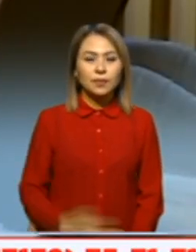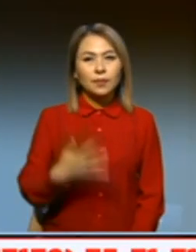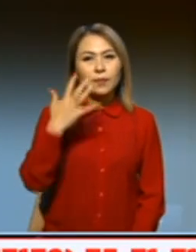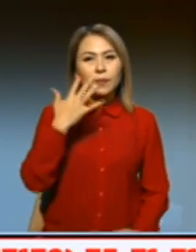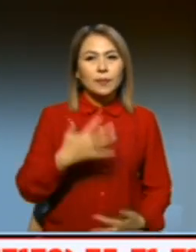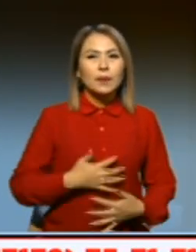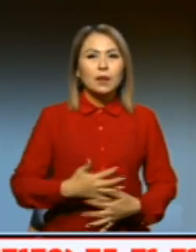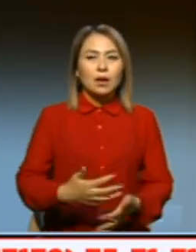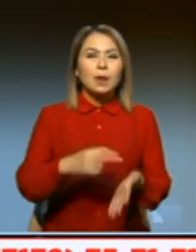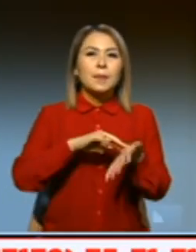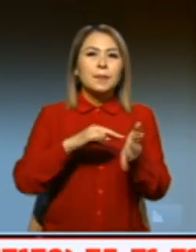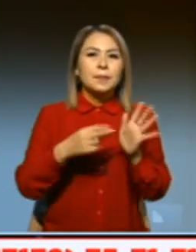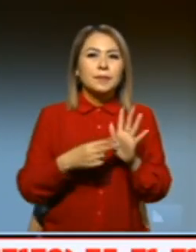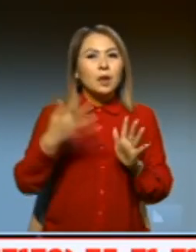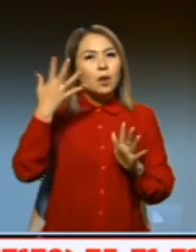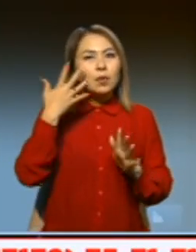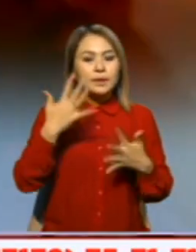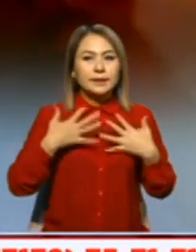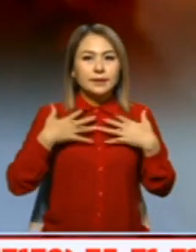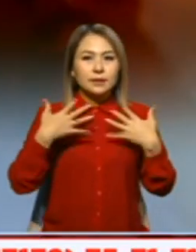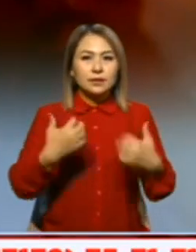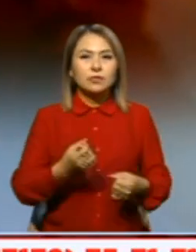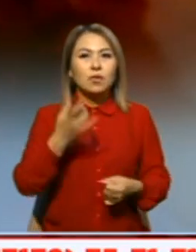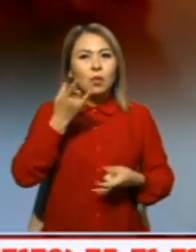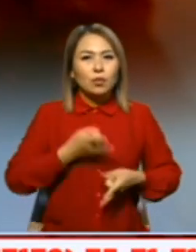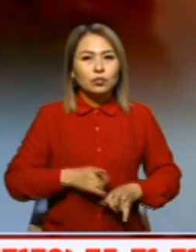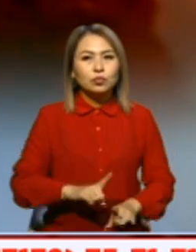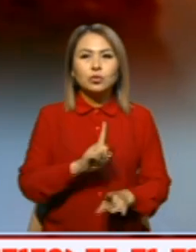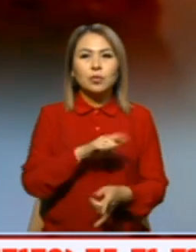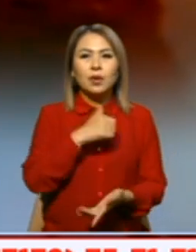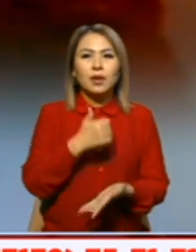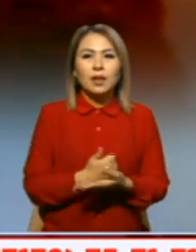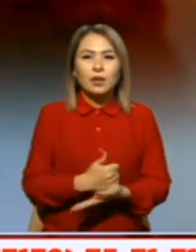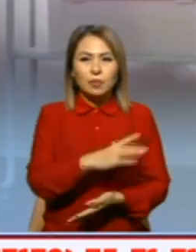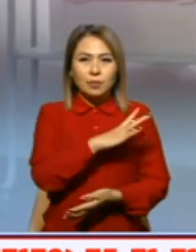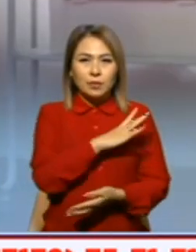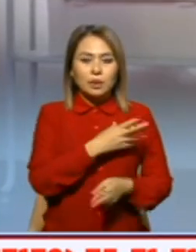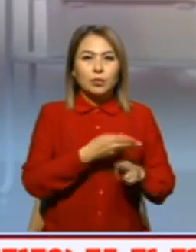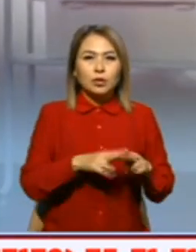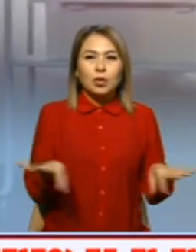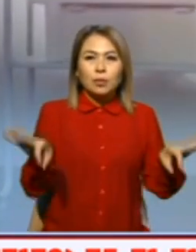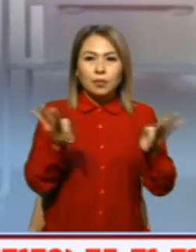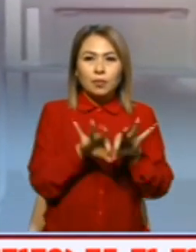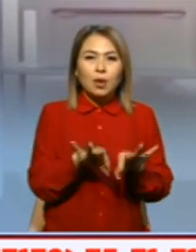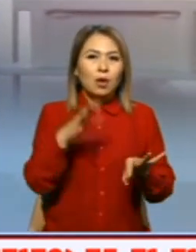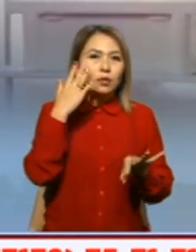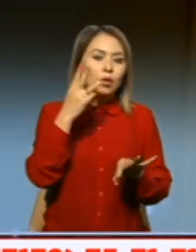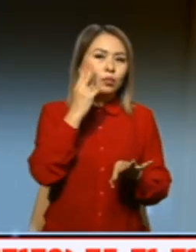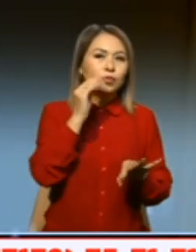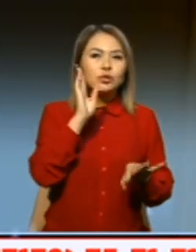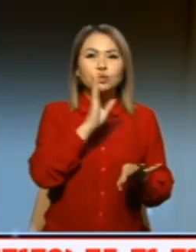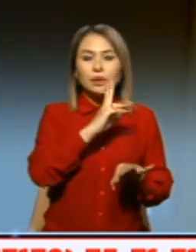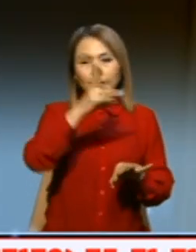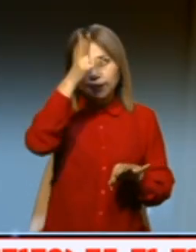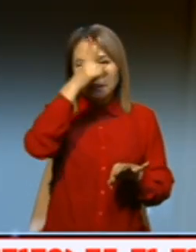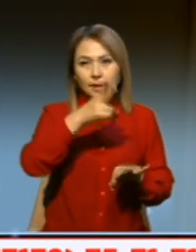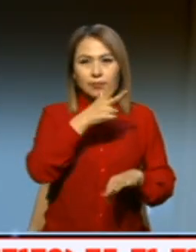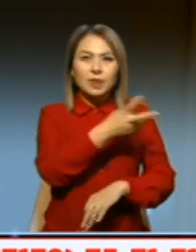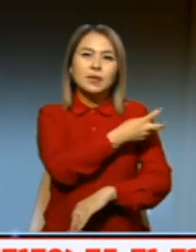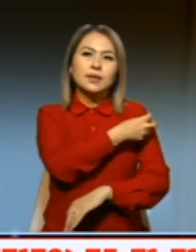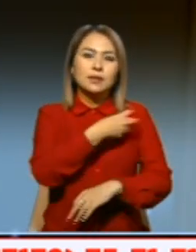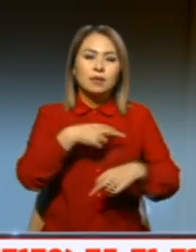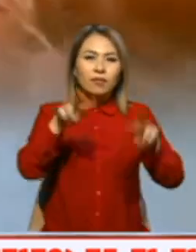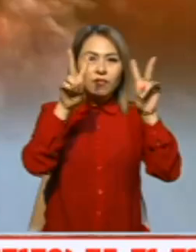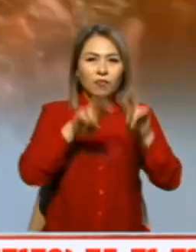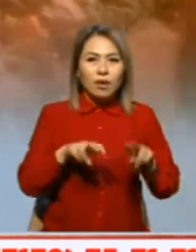Жүктілікті жоспарлаудың басты мақсаты дені сау баланың дүниеге келуі. Оған дайындықты ерлі зайыптылар кем дегенде 3 ай бұрын медициналық тексерістен